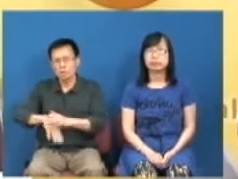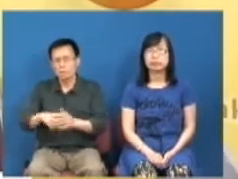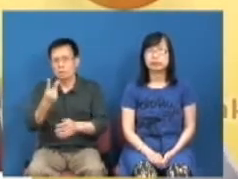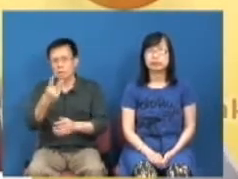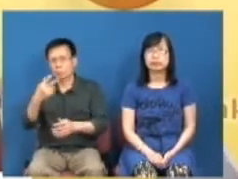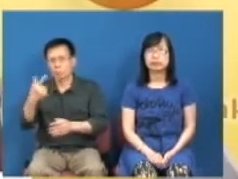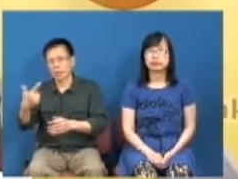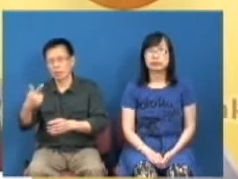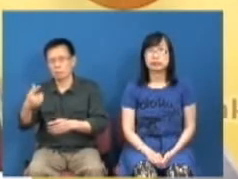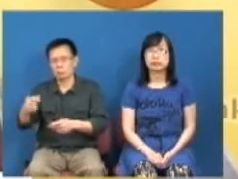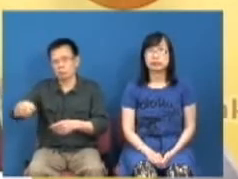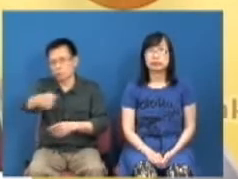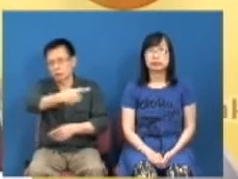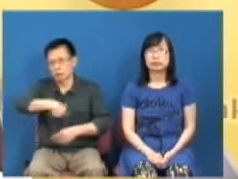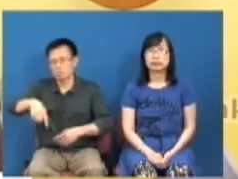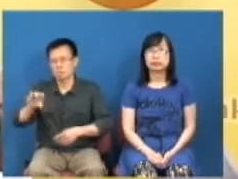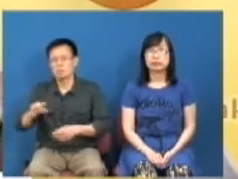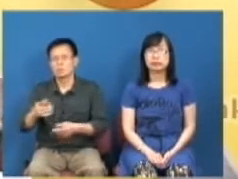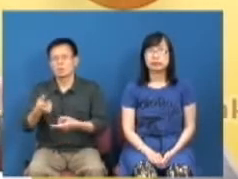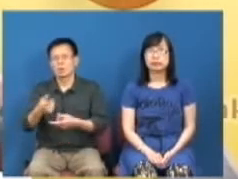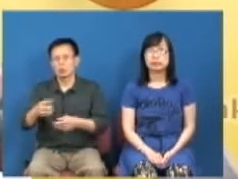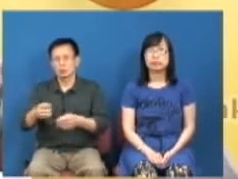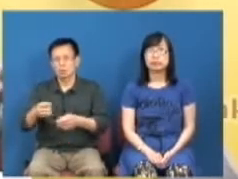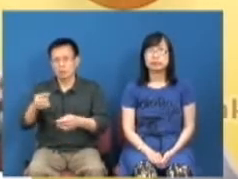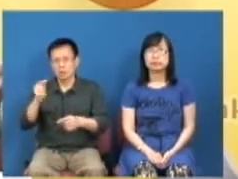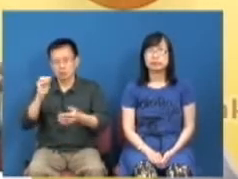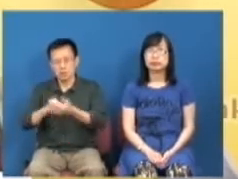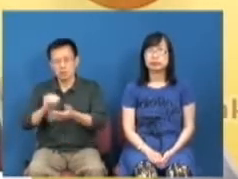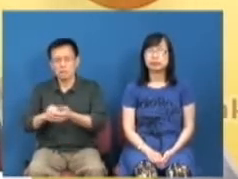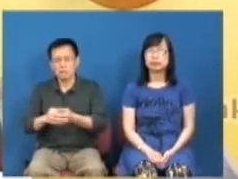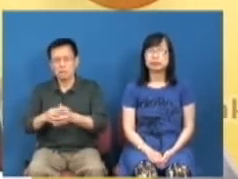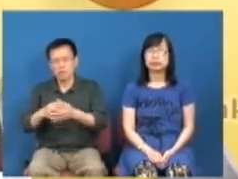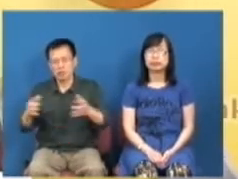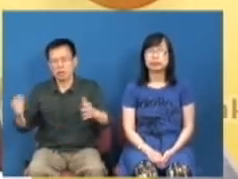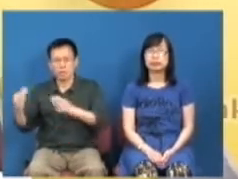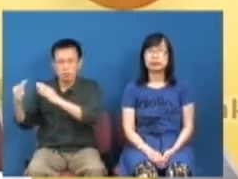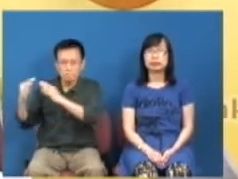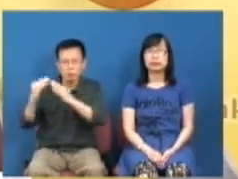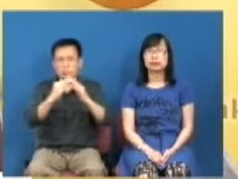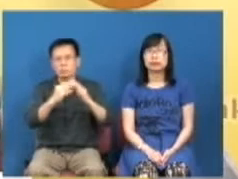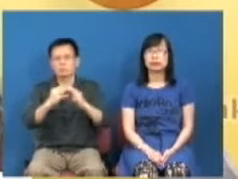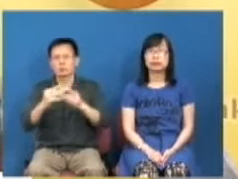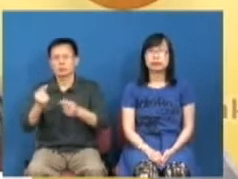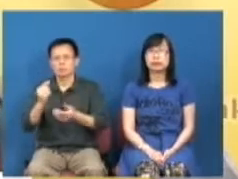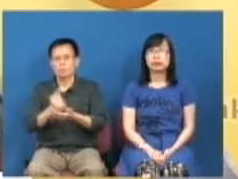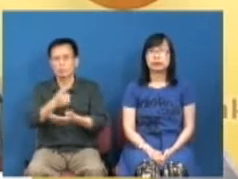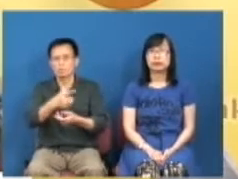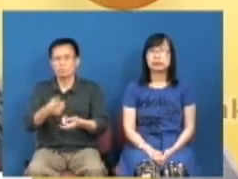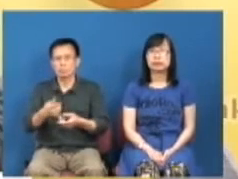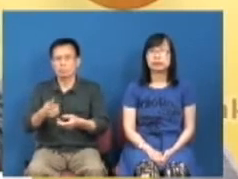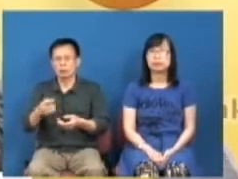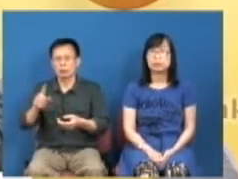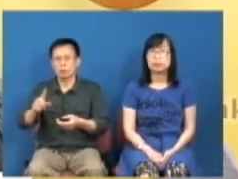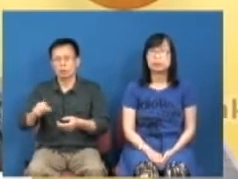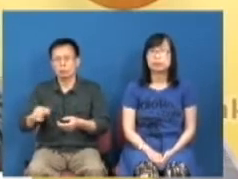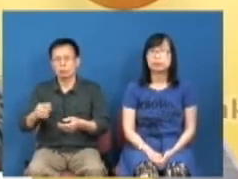嘅地咧，所帶嚟嘅收益係絕對大過佢。搬成污水處理廠，所以就可以製造到誘